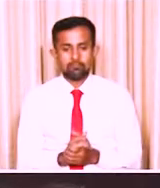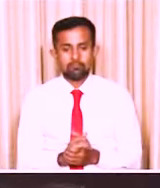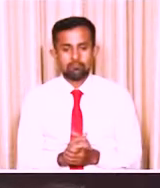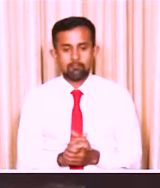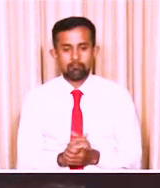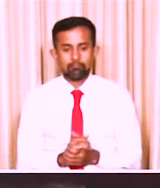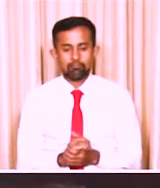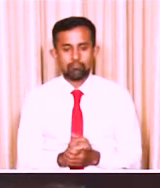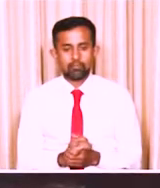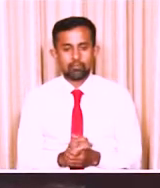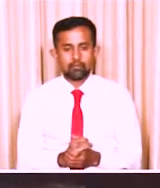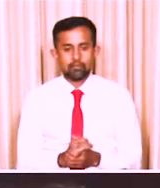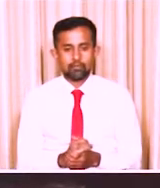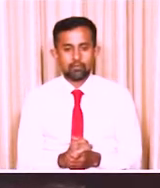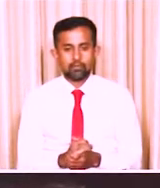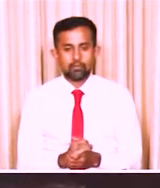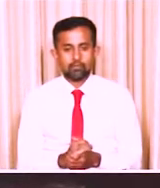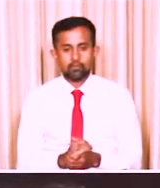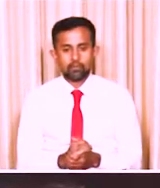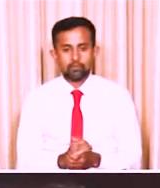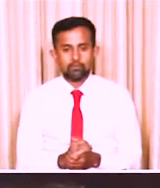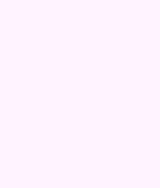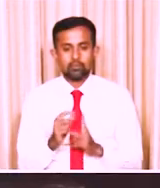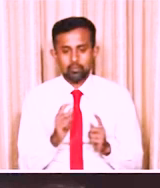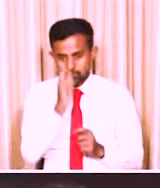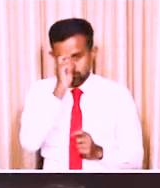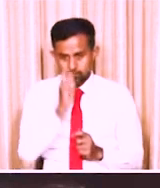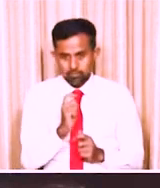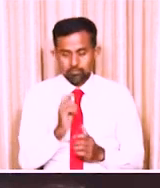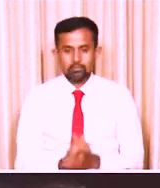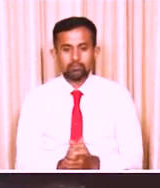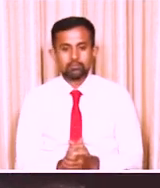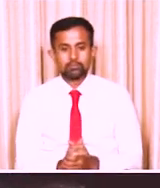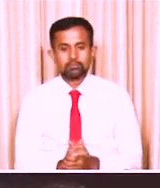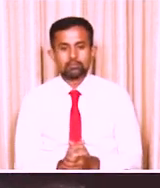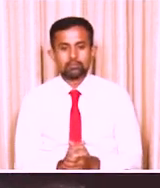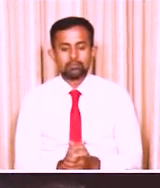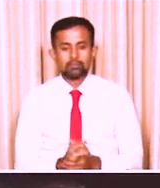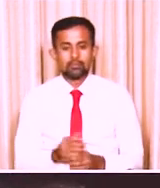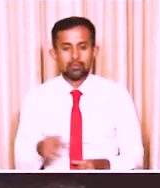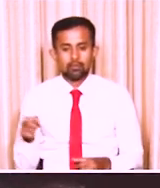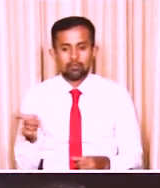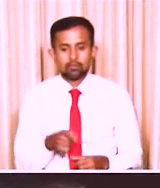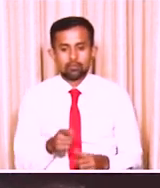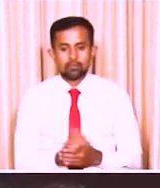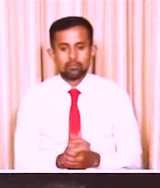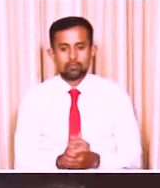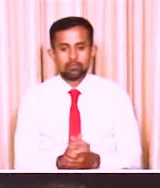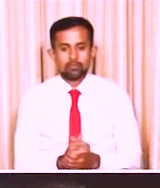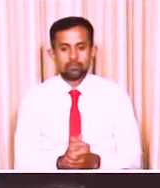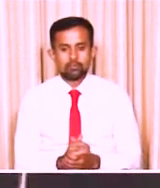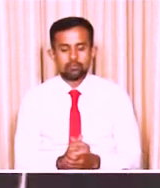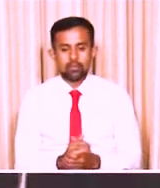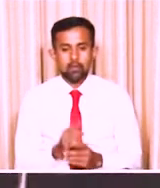பிஸ்மில்லாஹிர் ரஹ்மானிர் ரஹீம். சபைக்கு தலைமை தாங்குகின்ற உறுப்பினர் அவர்களே, இந்த இன்றைய தினம் பலஸ்தீன் ஸ்ரீலங்கா